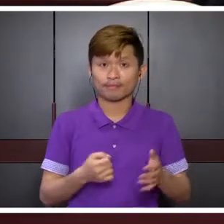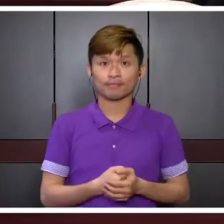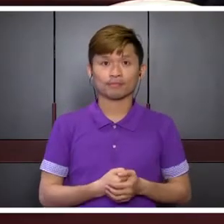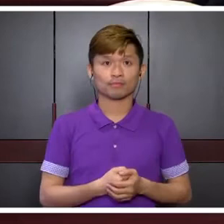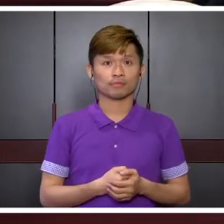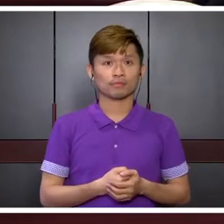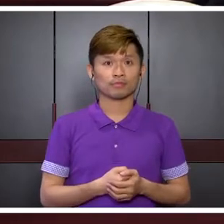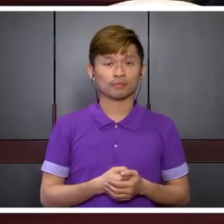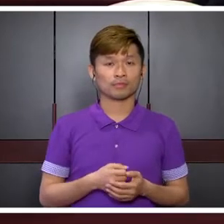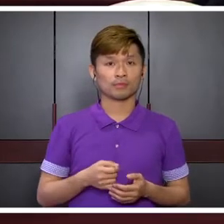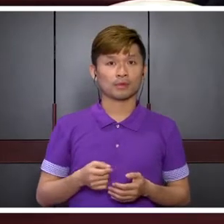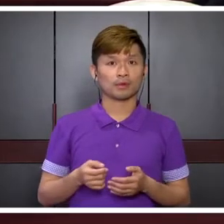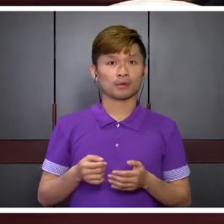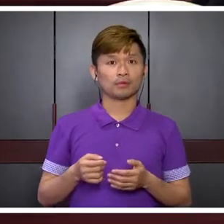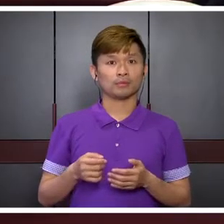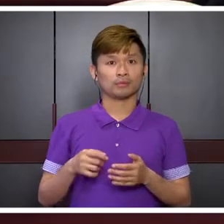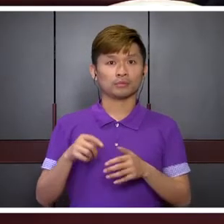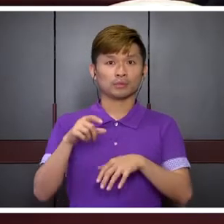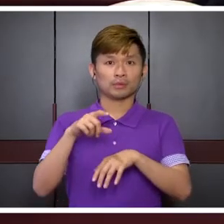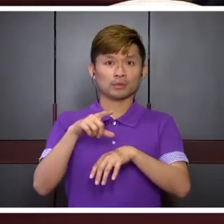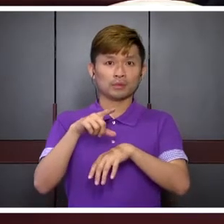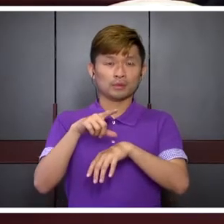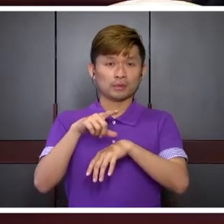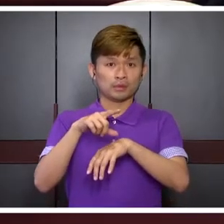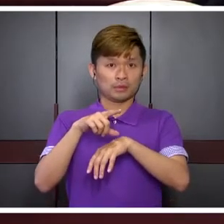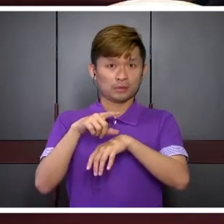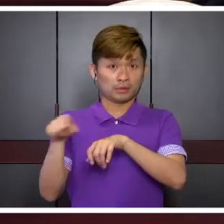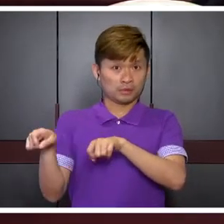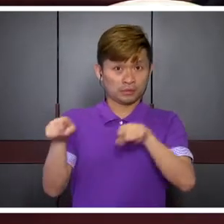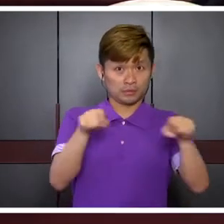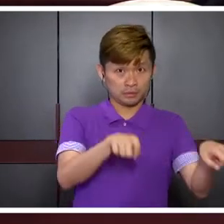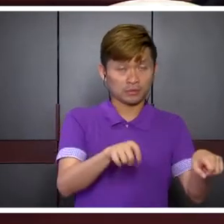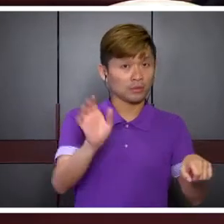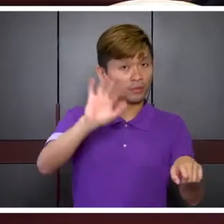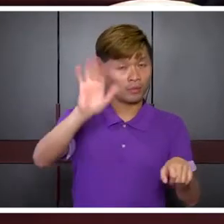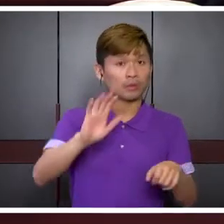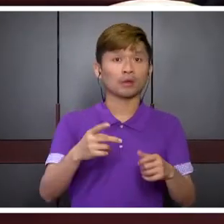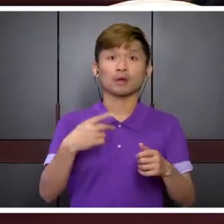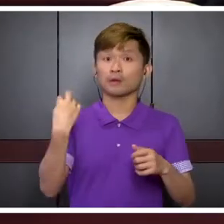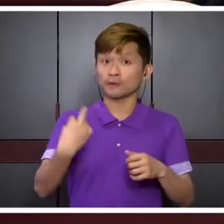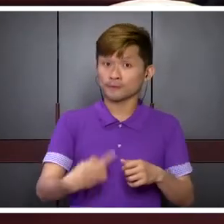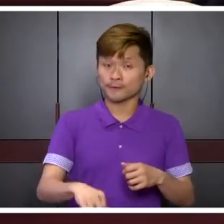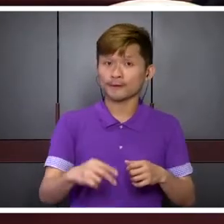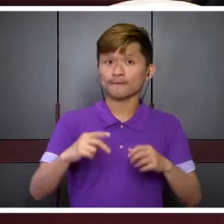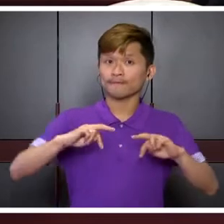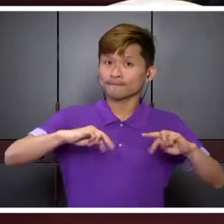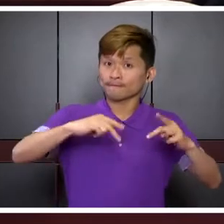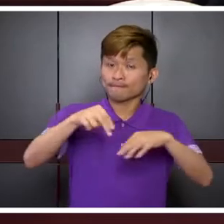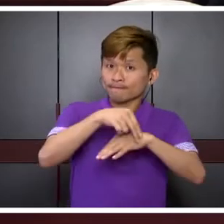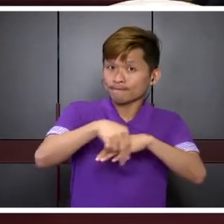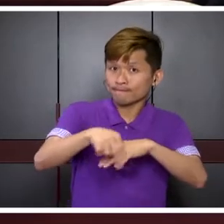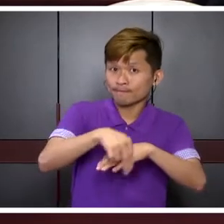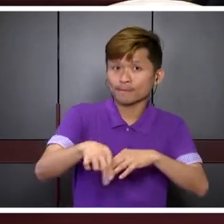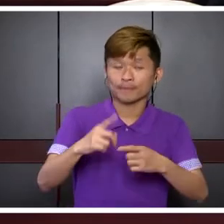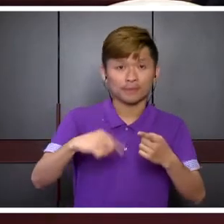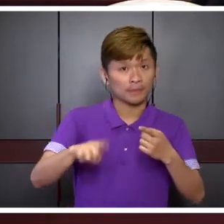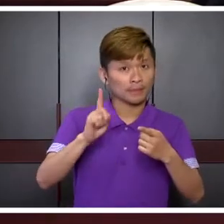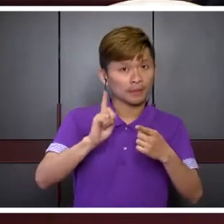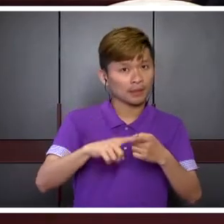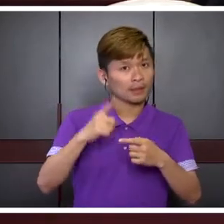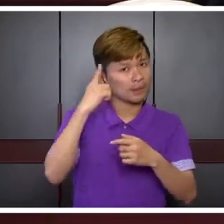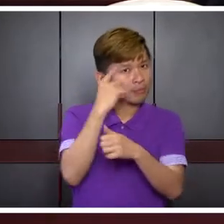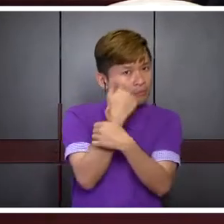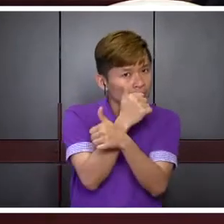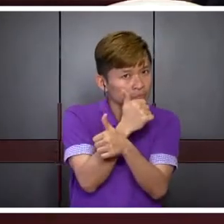拒绝要求暂缓来缴费的提升。第三个，任何的改革措施都应该有兼顾合